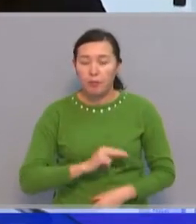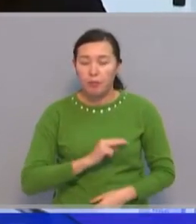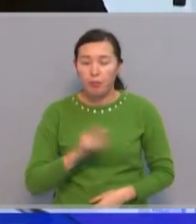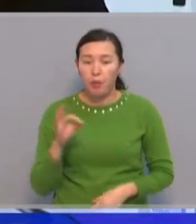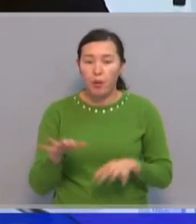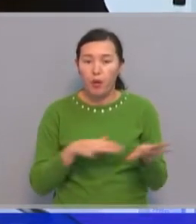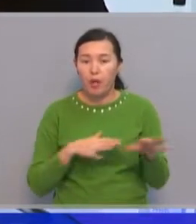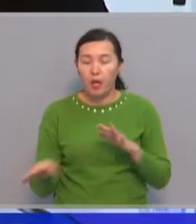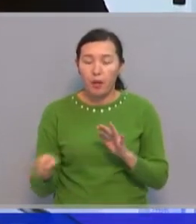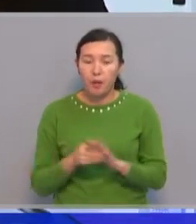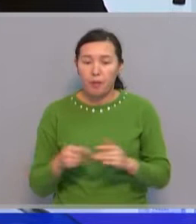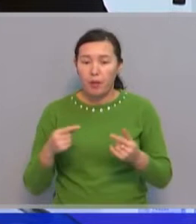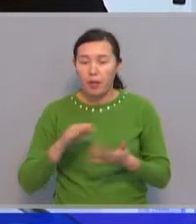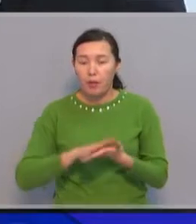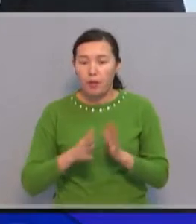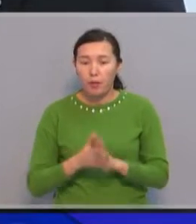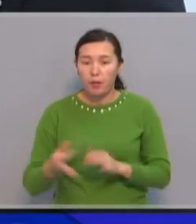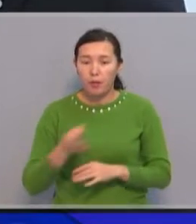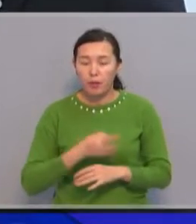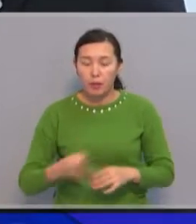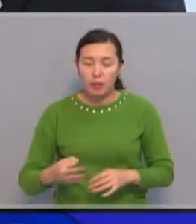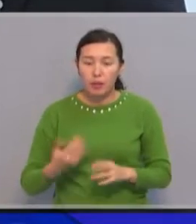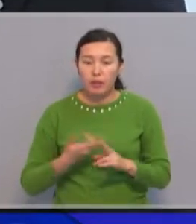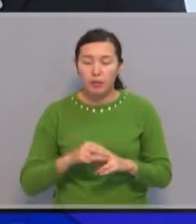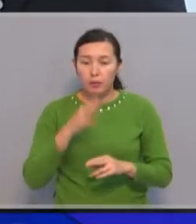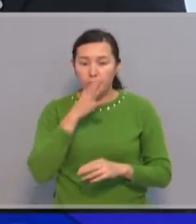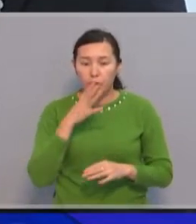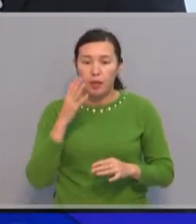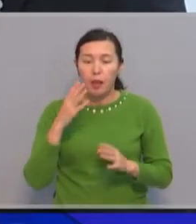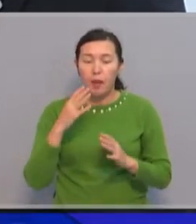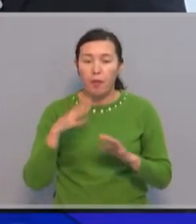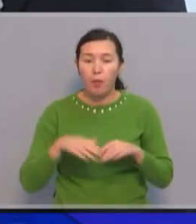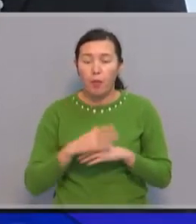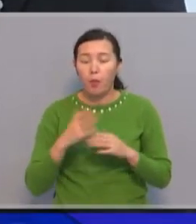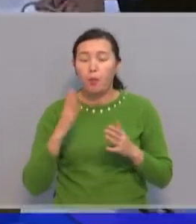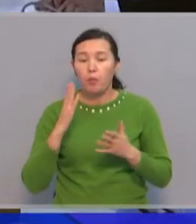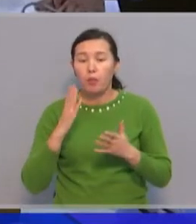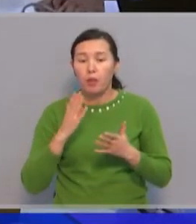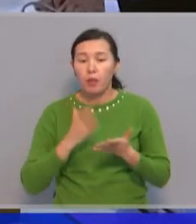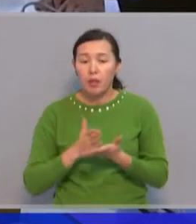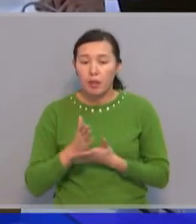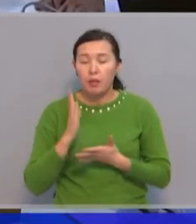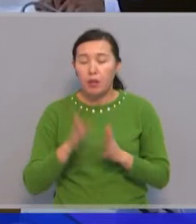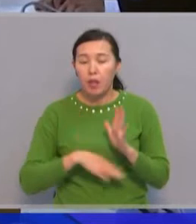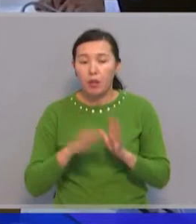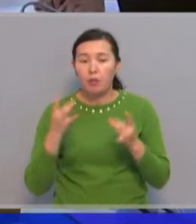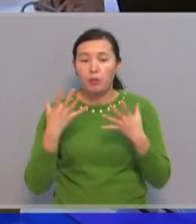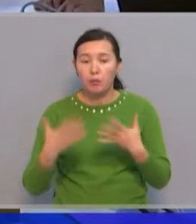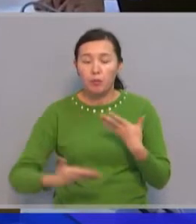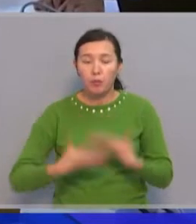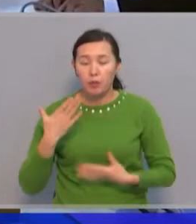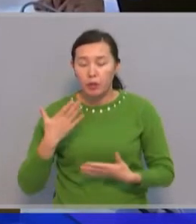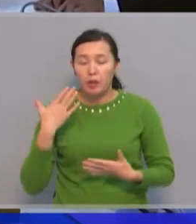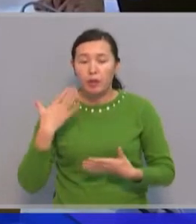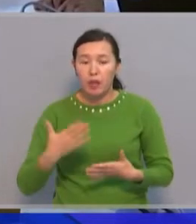по реализации антикоррупционной политики в области. В настоящее время складываются новые подходы. Лучше не просто наказывать,